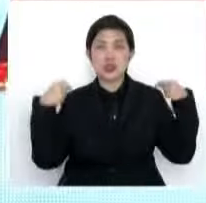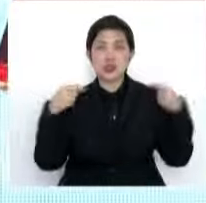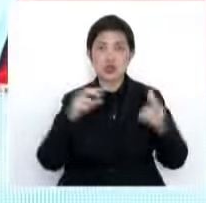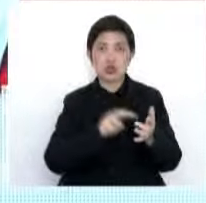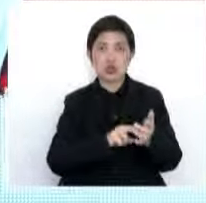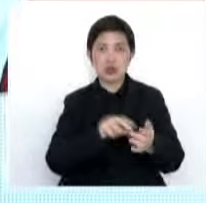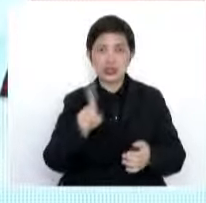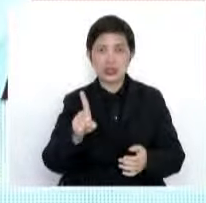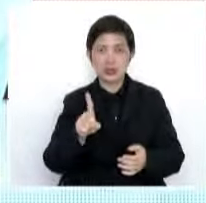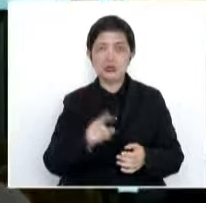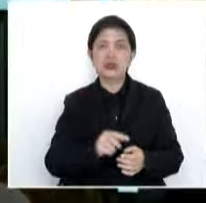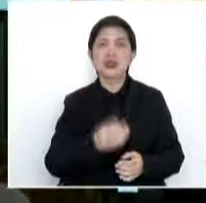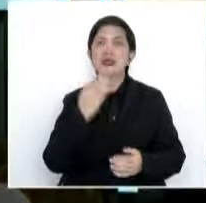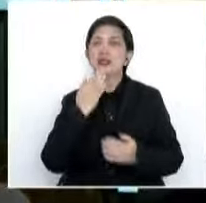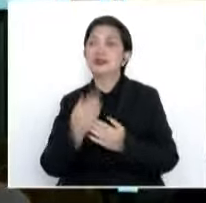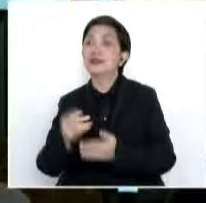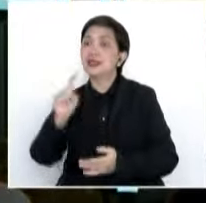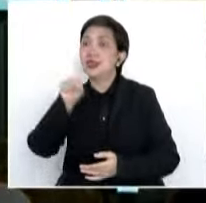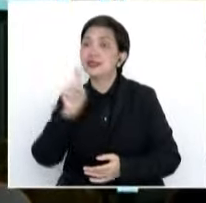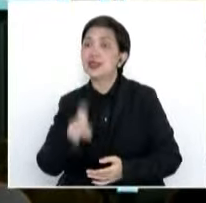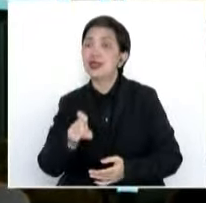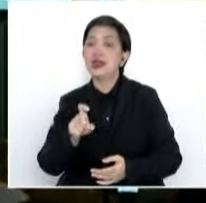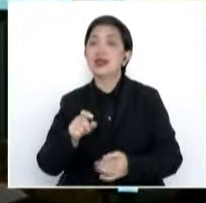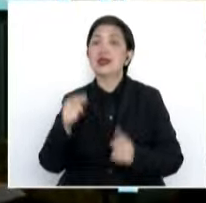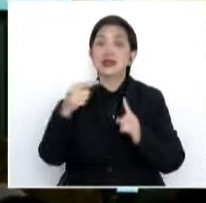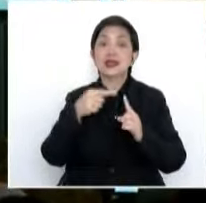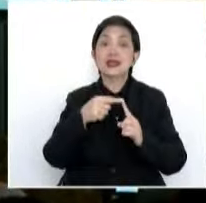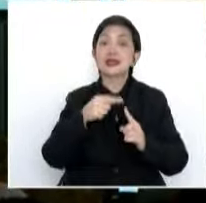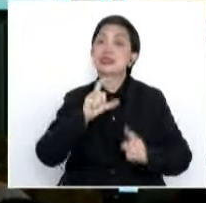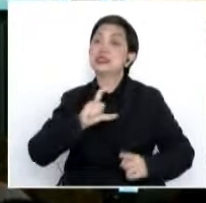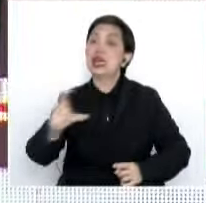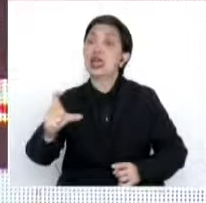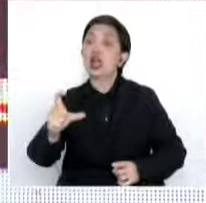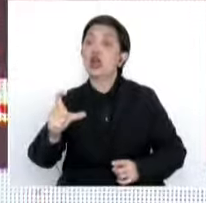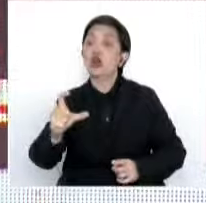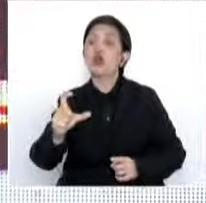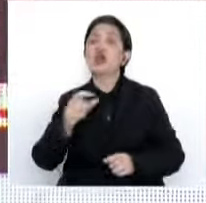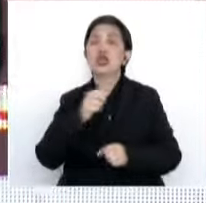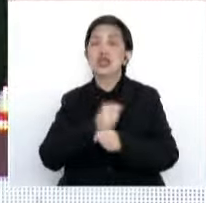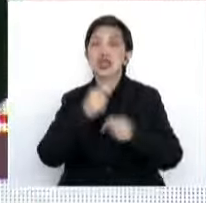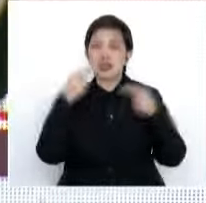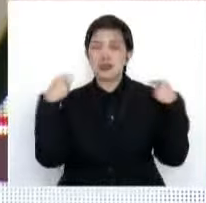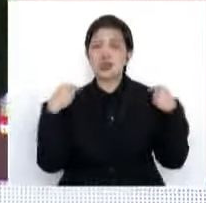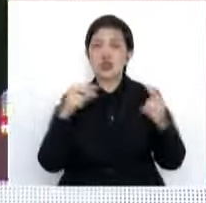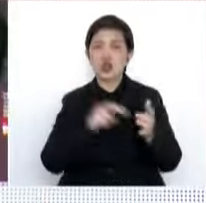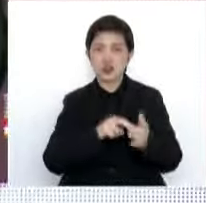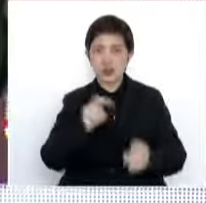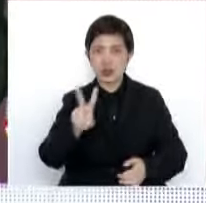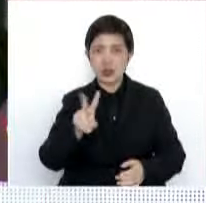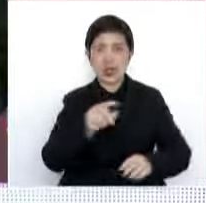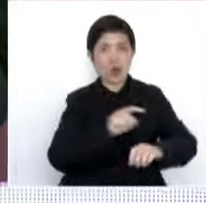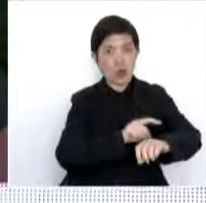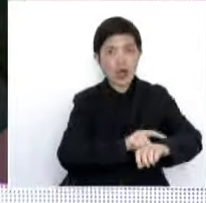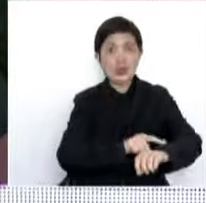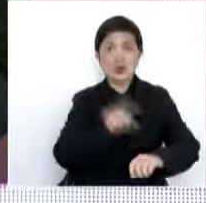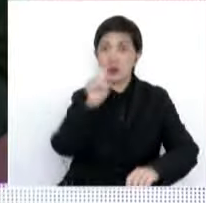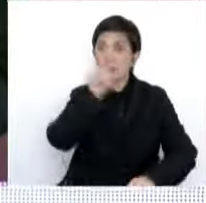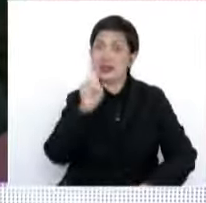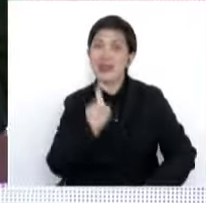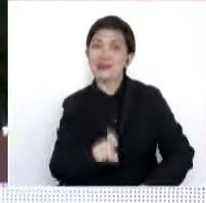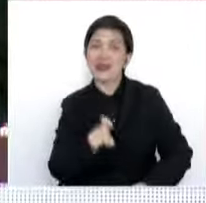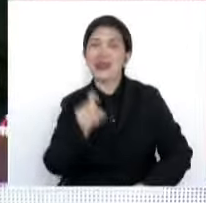bertanya ke Pasangan calon nomor urut du baik ee waktunya untuk bertanya 1 menit silakan